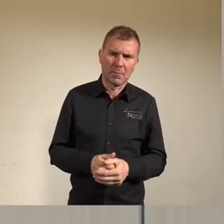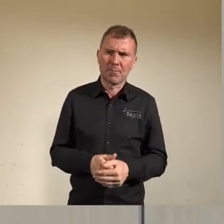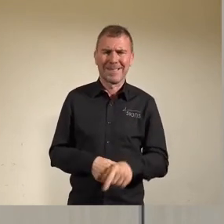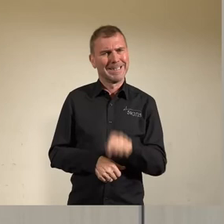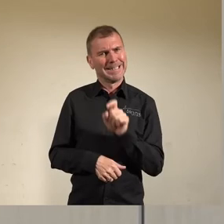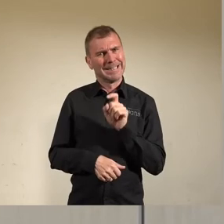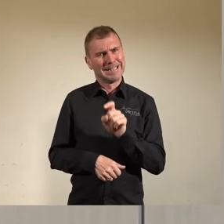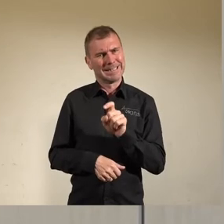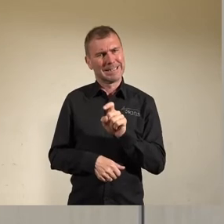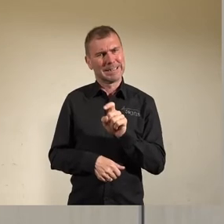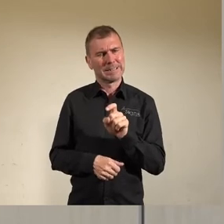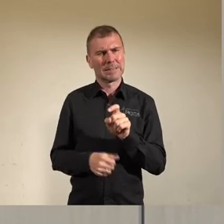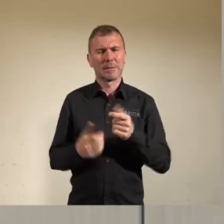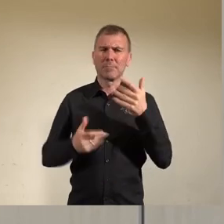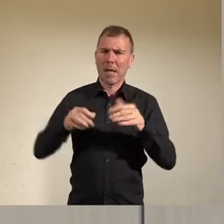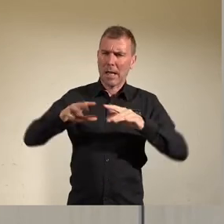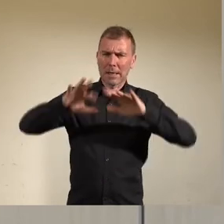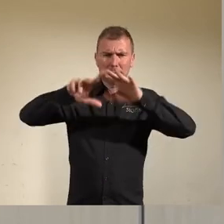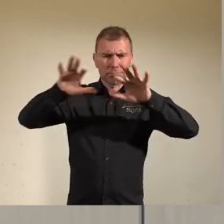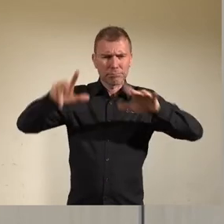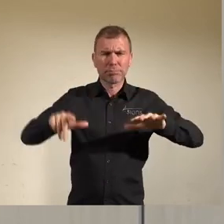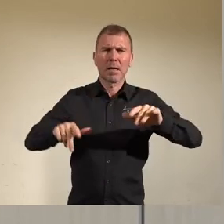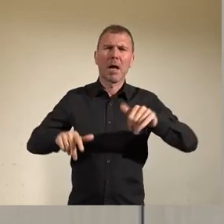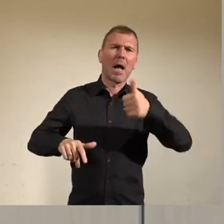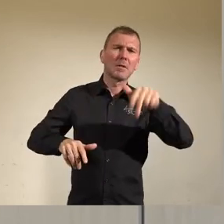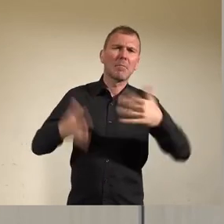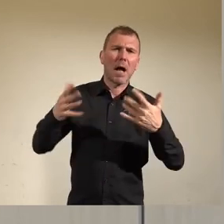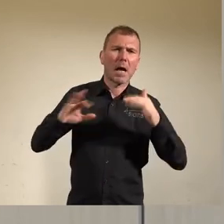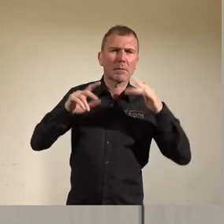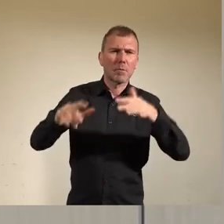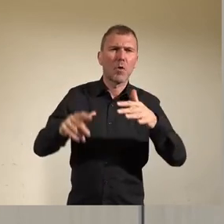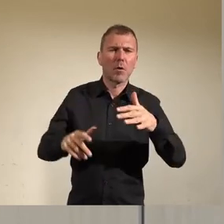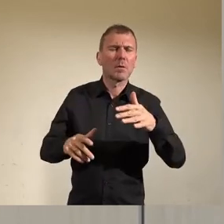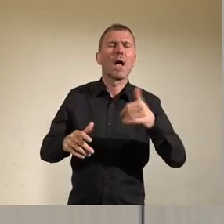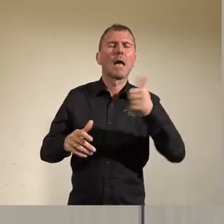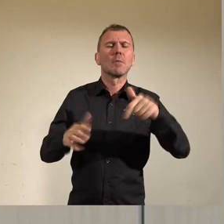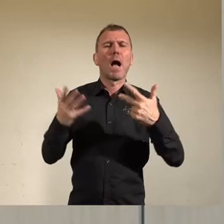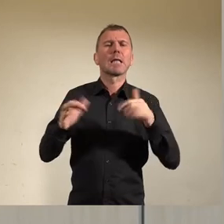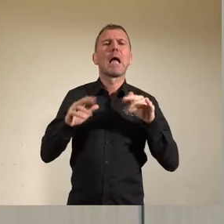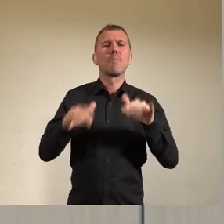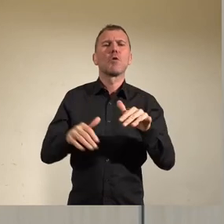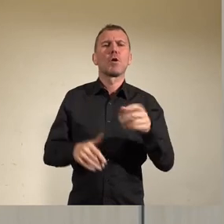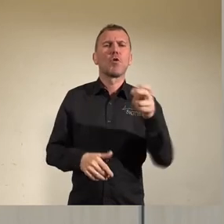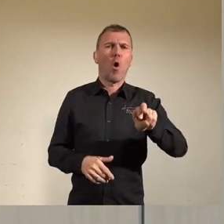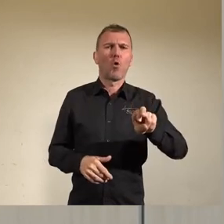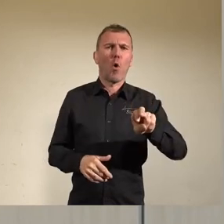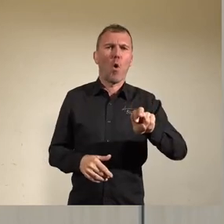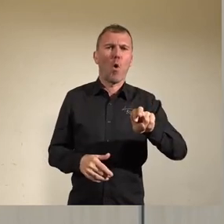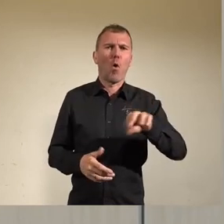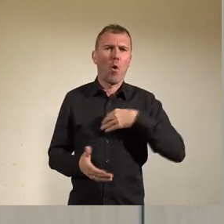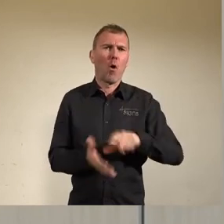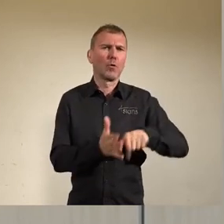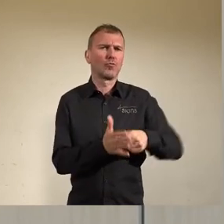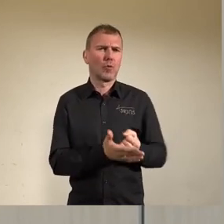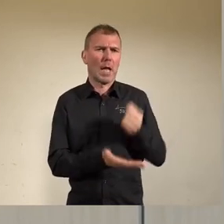einem Rechenwerk von 1,8 Milliarden Euro jährlich zu leisten,